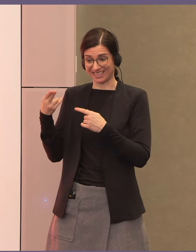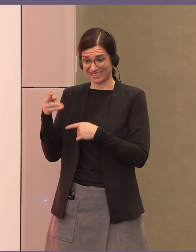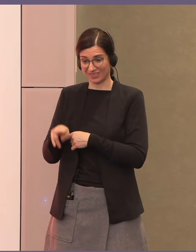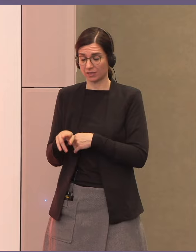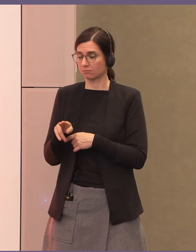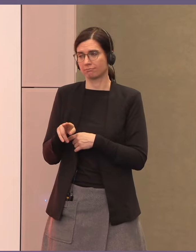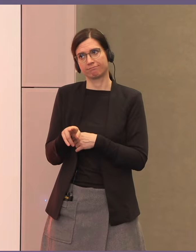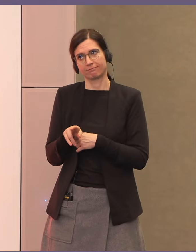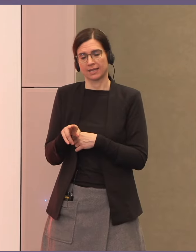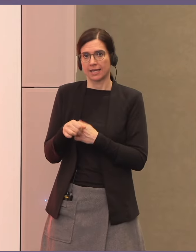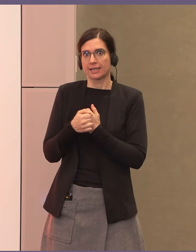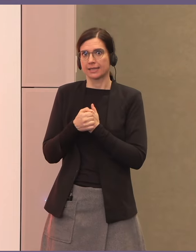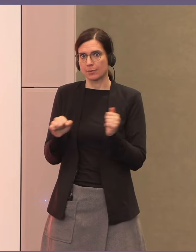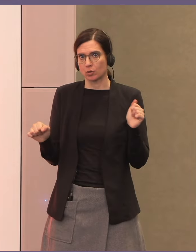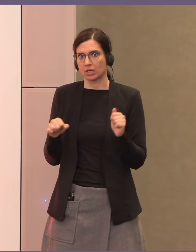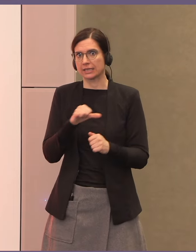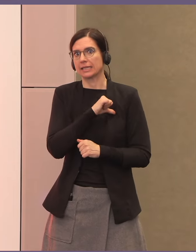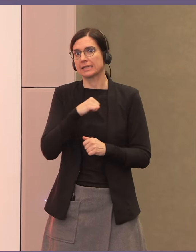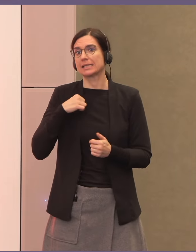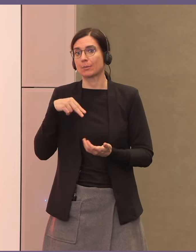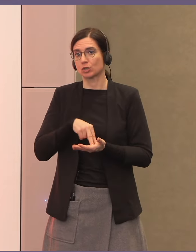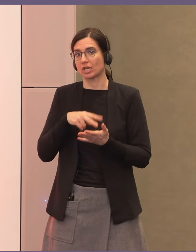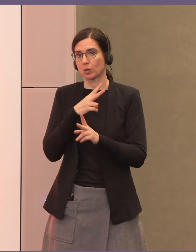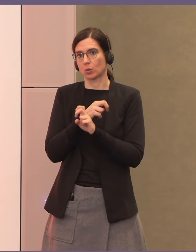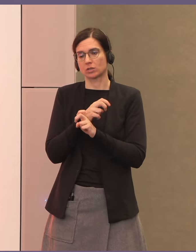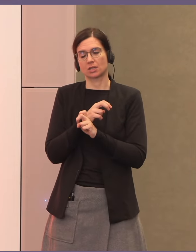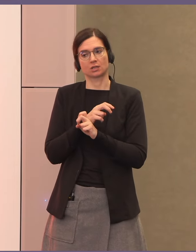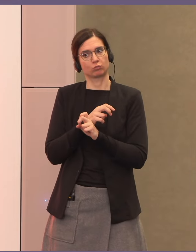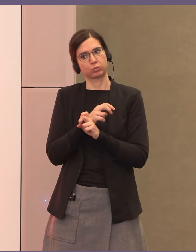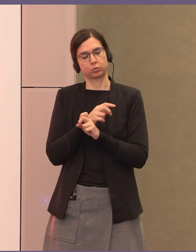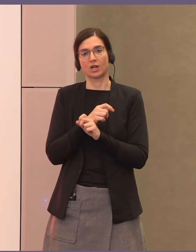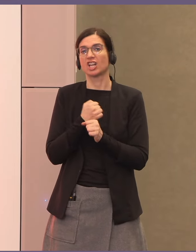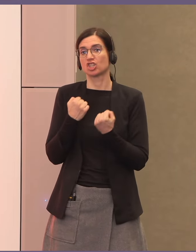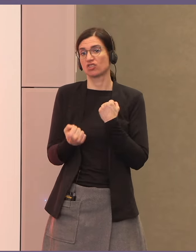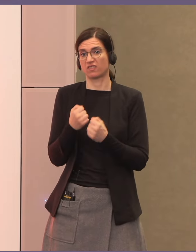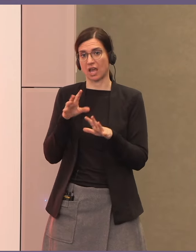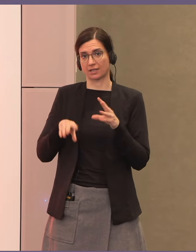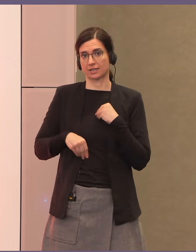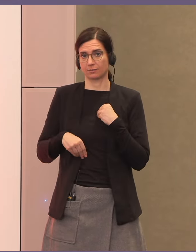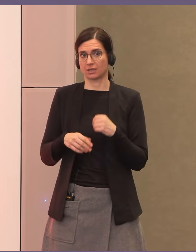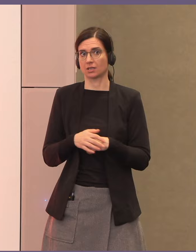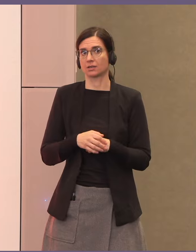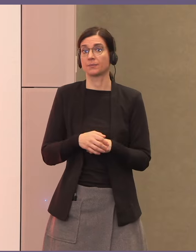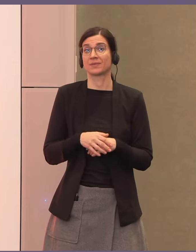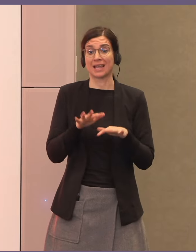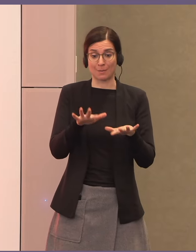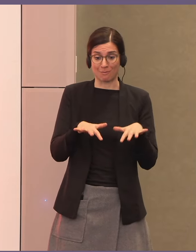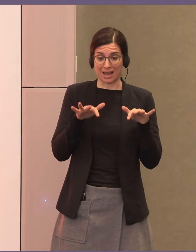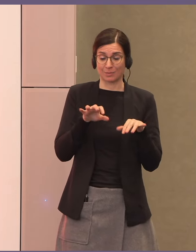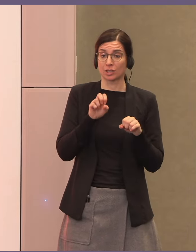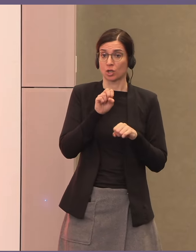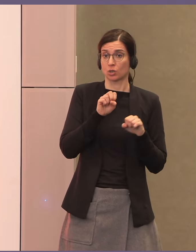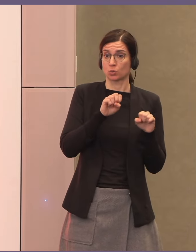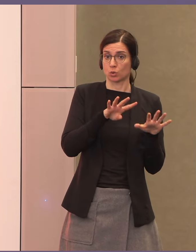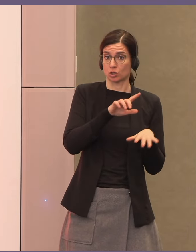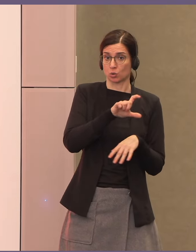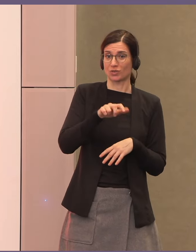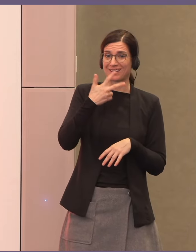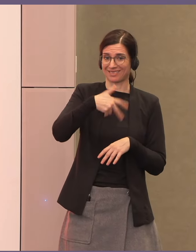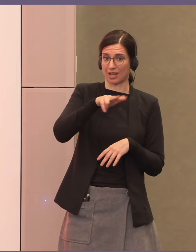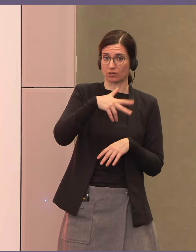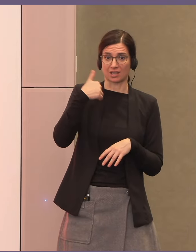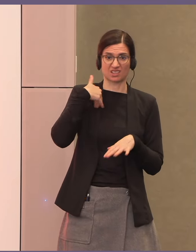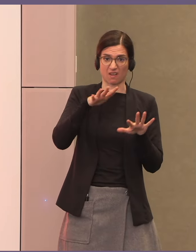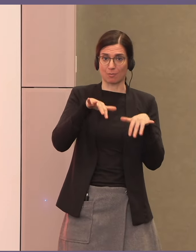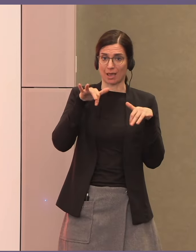sich mit Demokratie und einer Idee eines eigenständigen Österreichs wahnsinnig schwer. Mit der Ausschaltung des Parlaments im März 1933 änderte